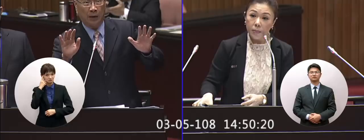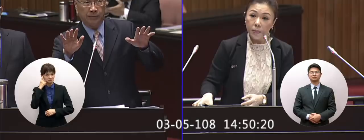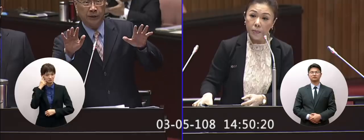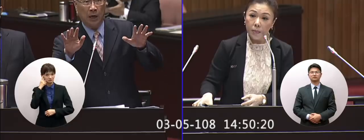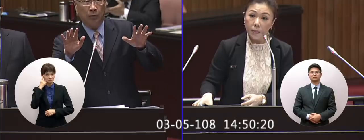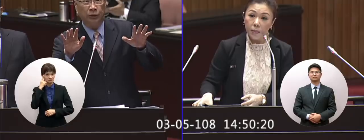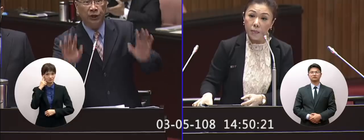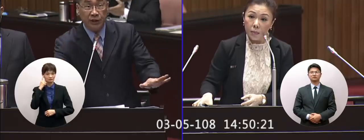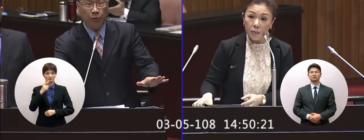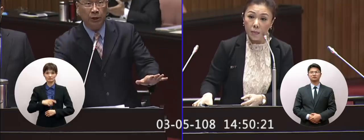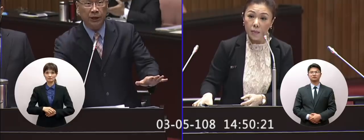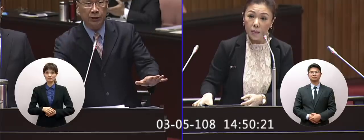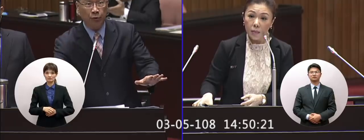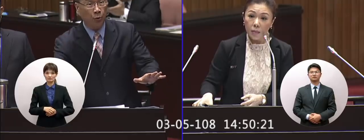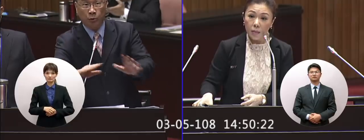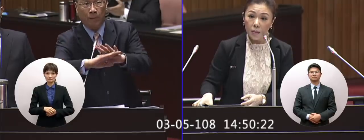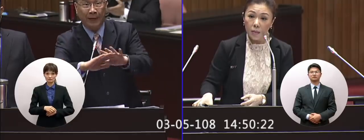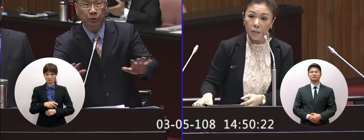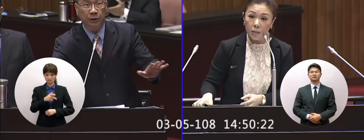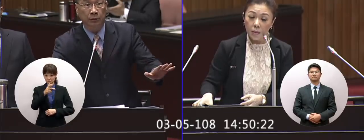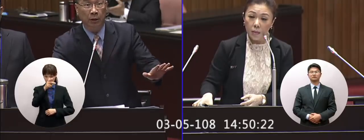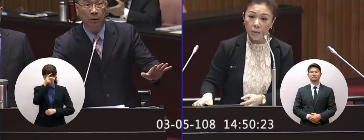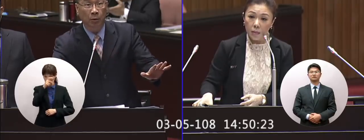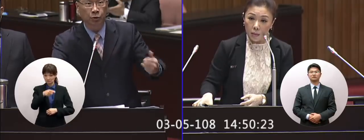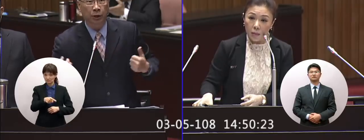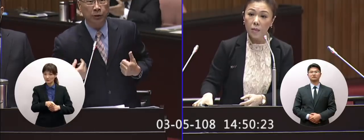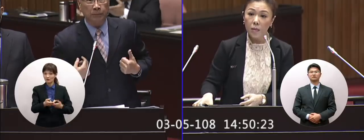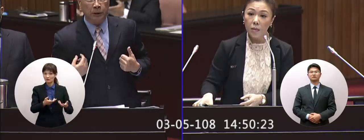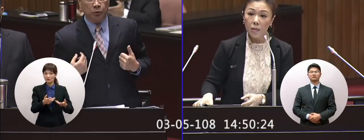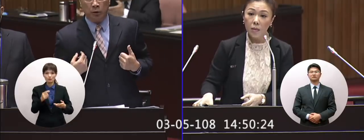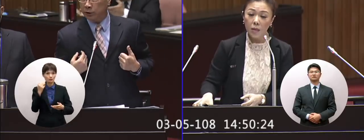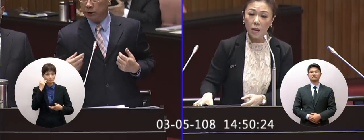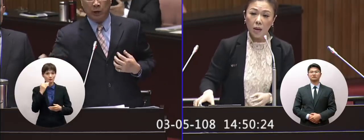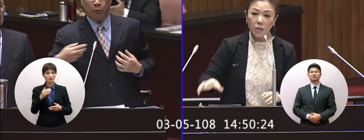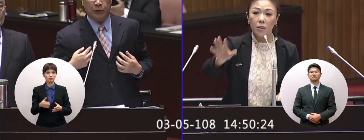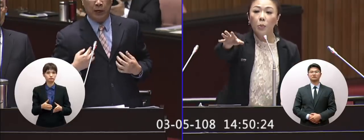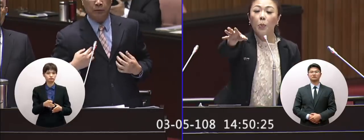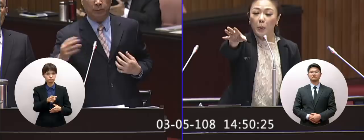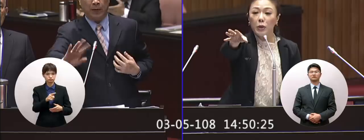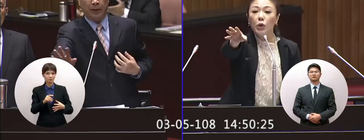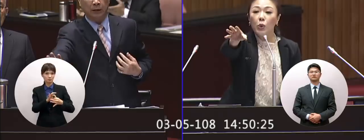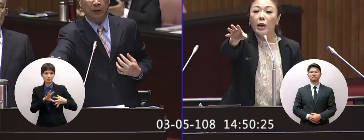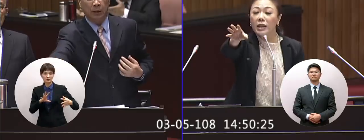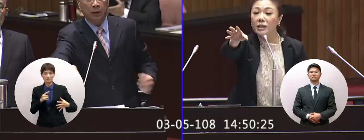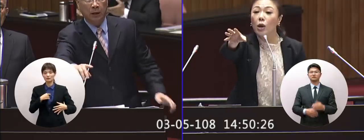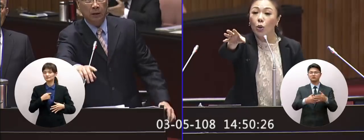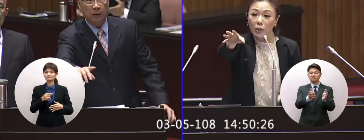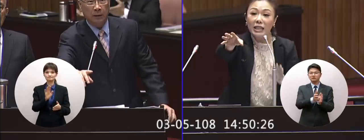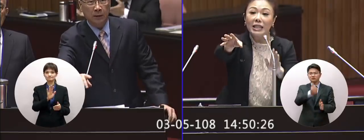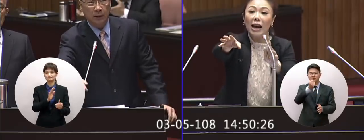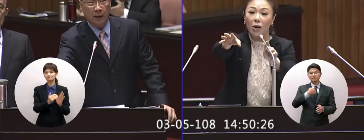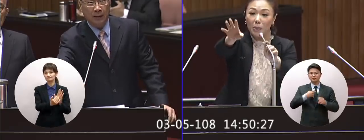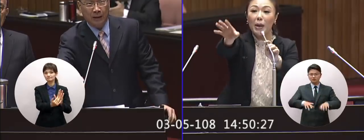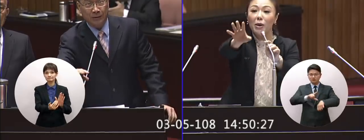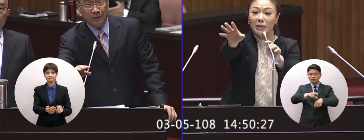些啊比较低效率的建警率，我都把它取消掉。我举个例子，譬如说警察到我家， 我不用，因为我给你十五分钟了，你别讲